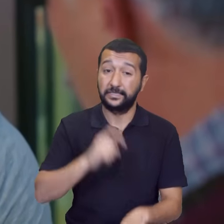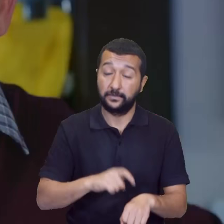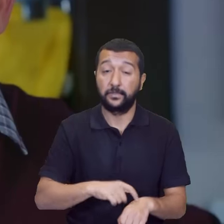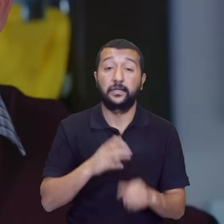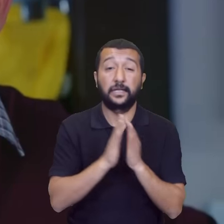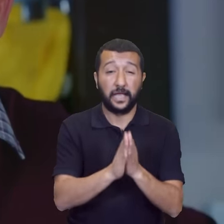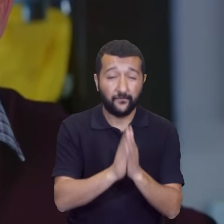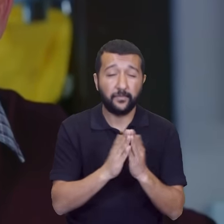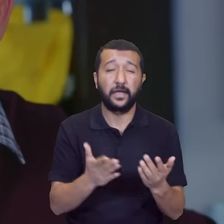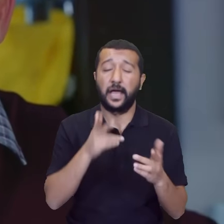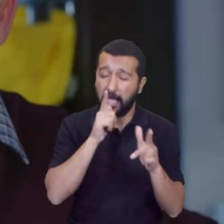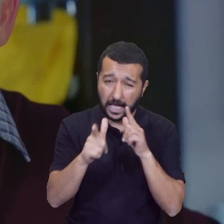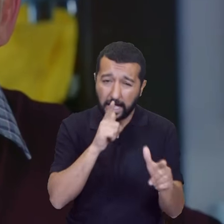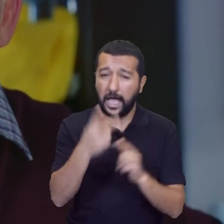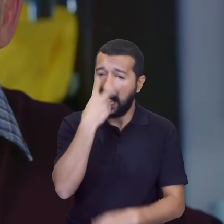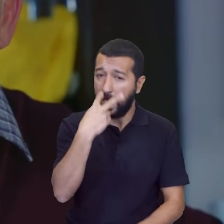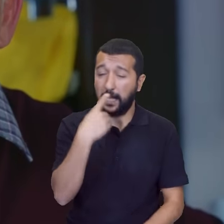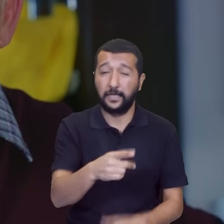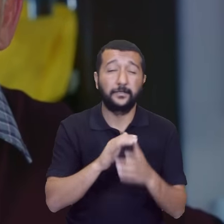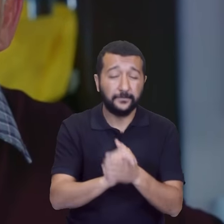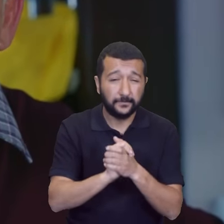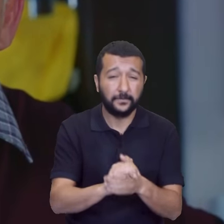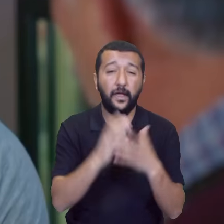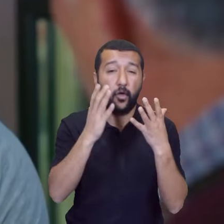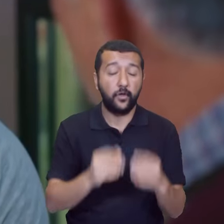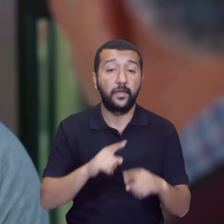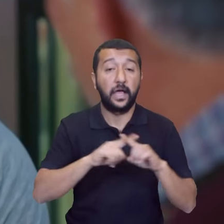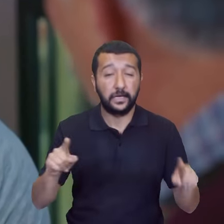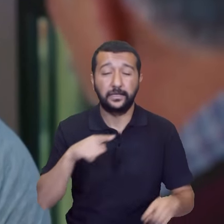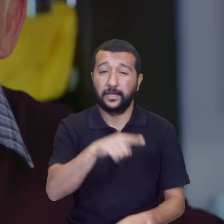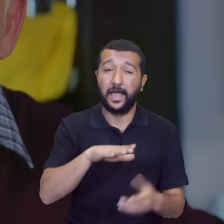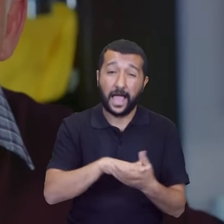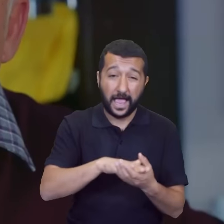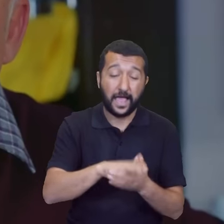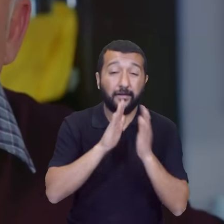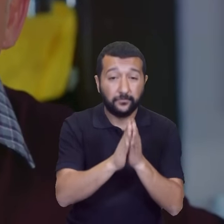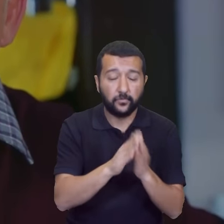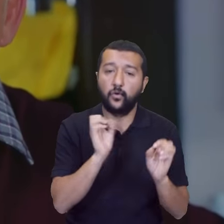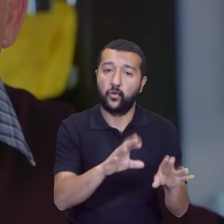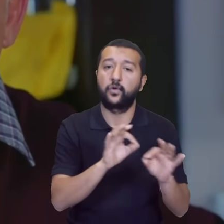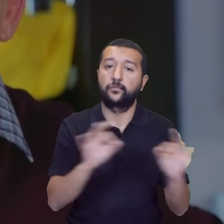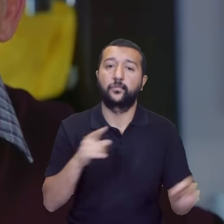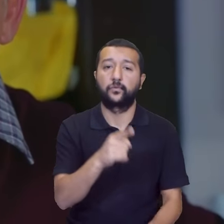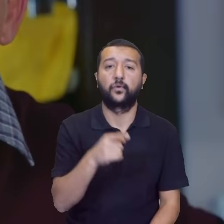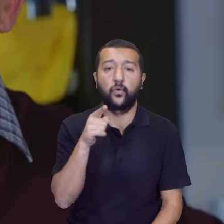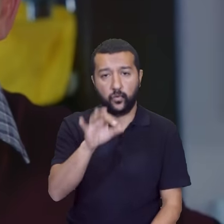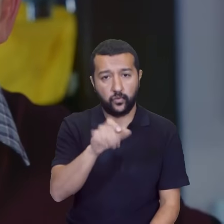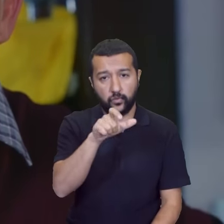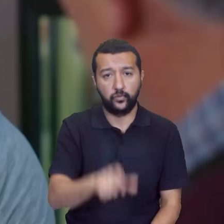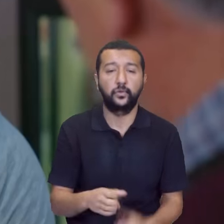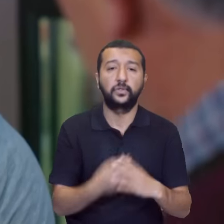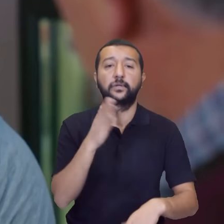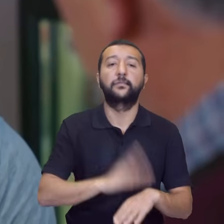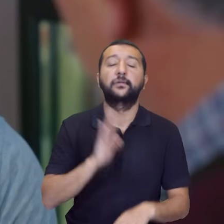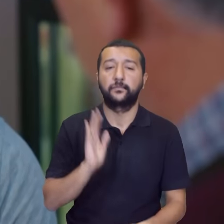zaman yalvarmayı, yakarmayı, yerlerde kıvranmayı, ayaklara kapanmayı öğretmedim. O durumlara